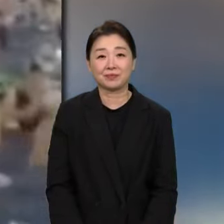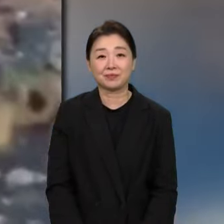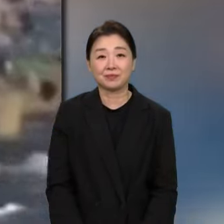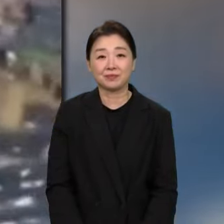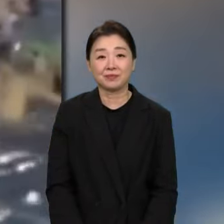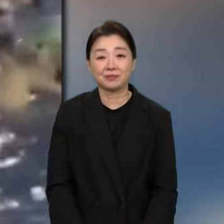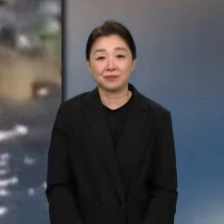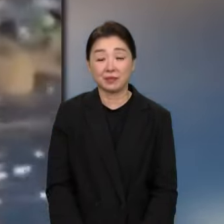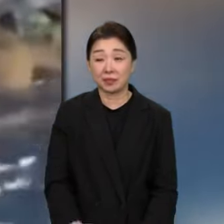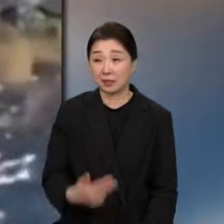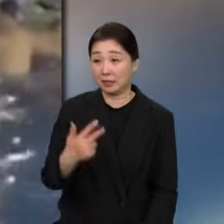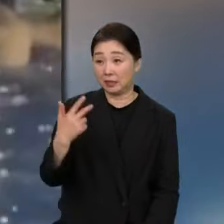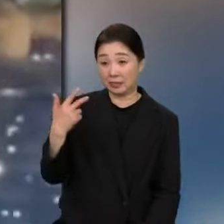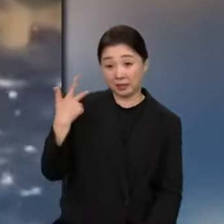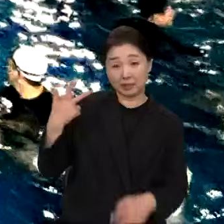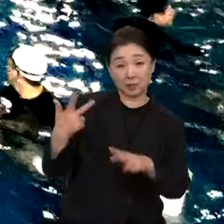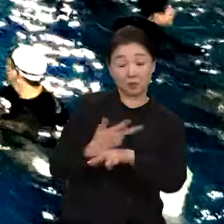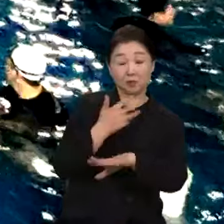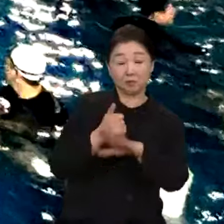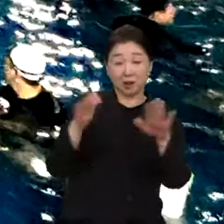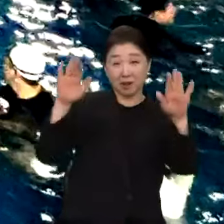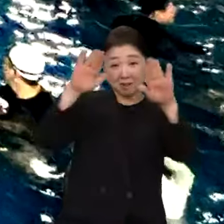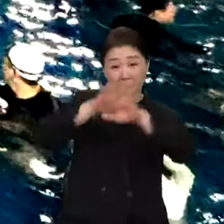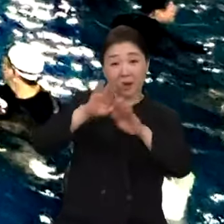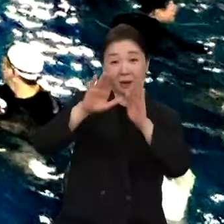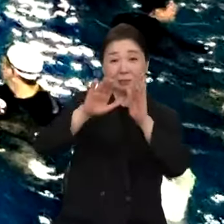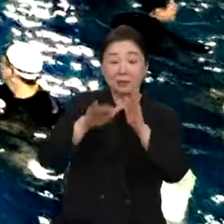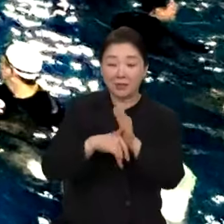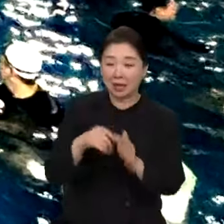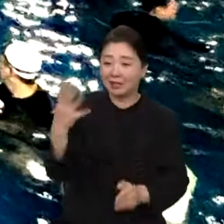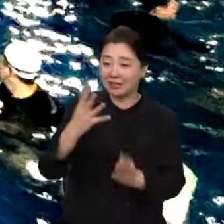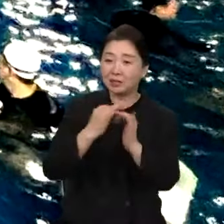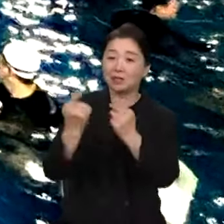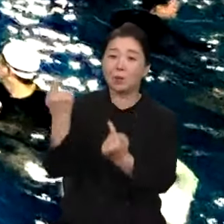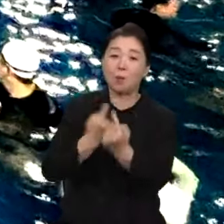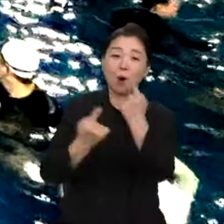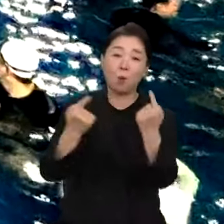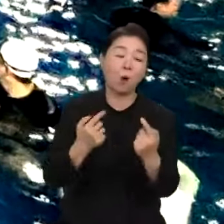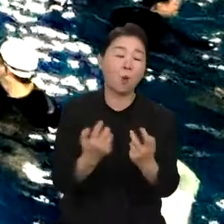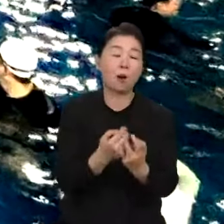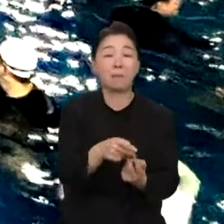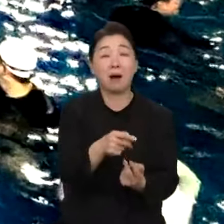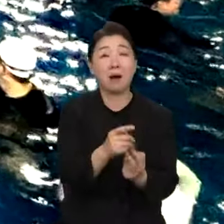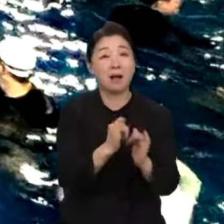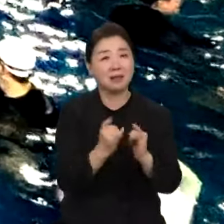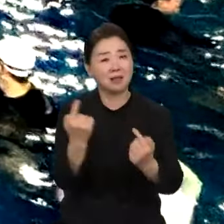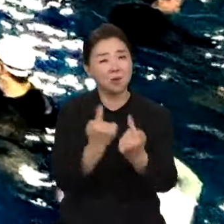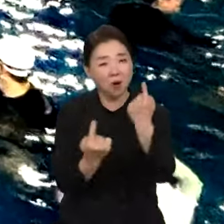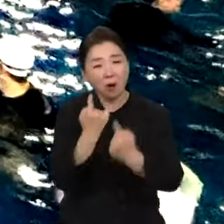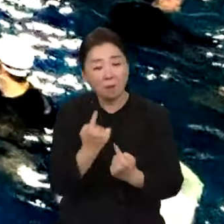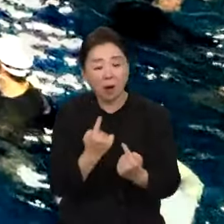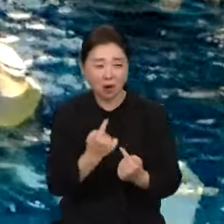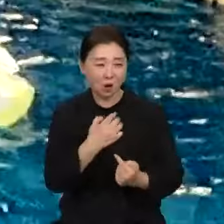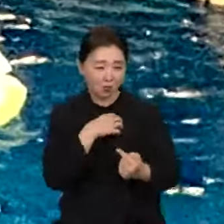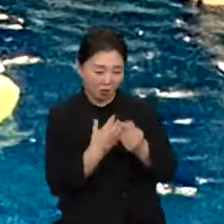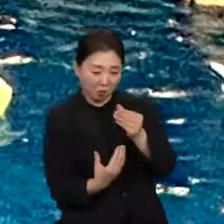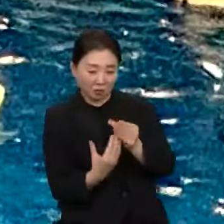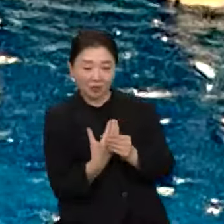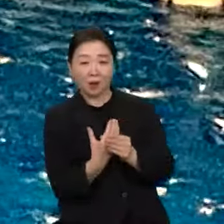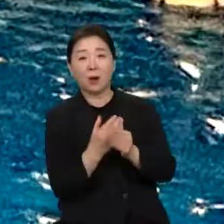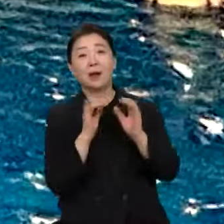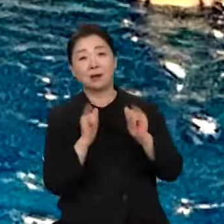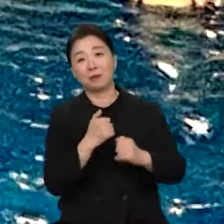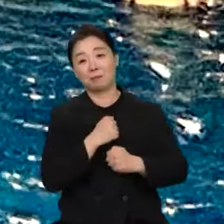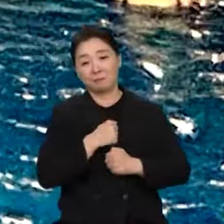네, 다만 지난 주말에 야간 개장에만 4천여 명 넘게 모이기도 했습니다. 이렇게 사람이 많이 모이는 만큼 안전사고에도